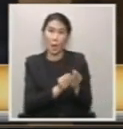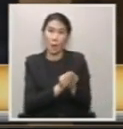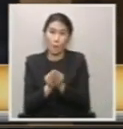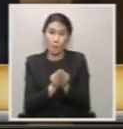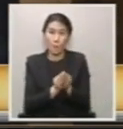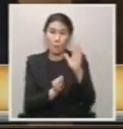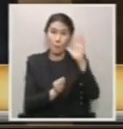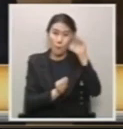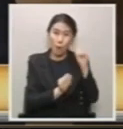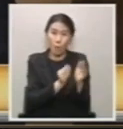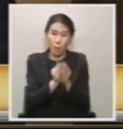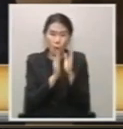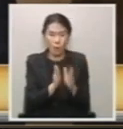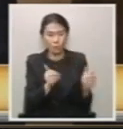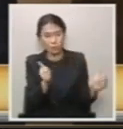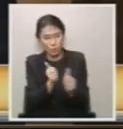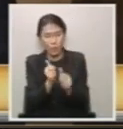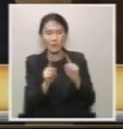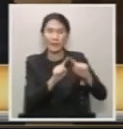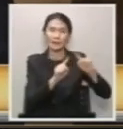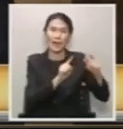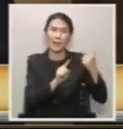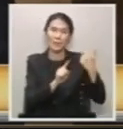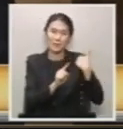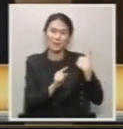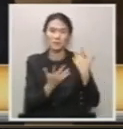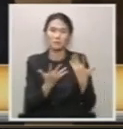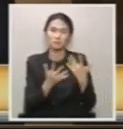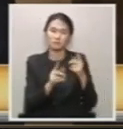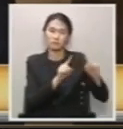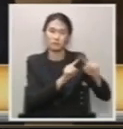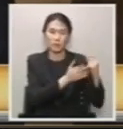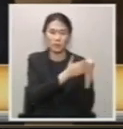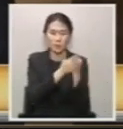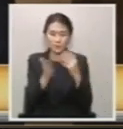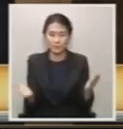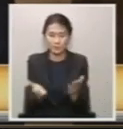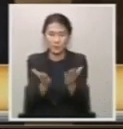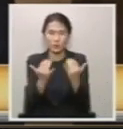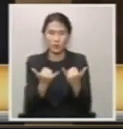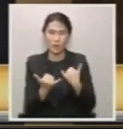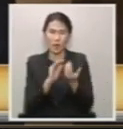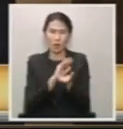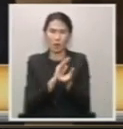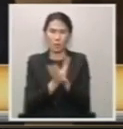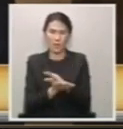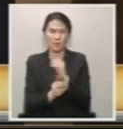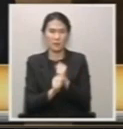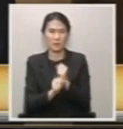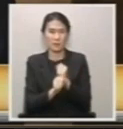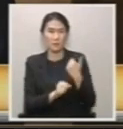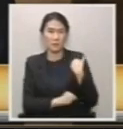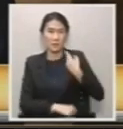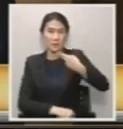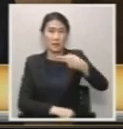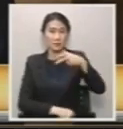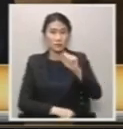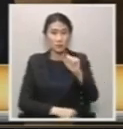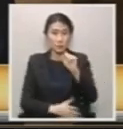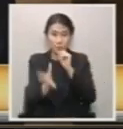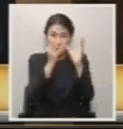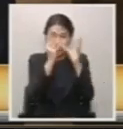ครัวเรื่อยต่างๆนั้นนอกจากนั้นแล้วเราได้ทำเพราะว่าโลกมันได้เปลี่ยนไปแล้วมีหลักสูตรครับที่จะเ